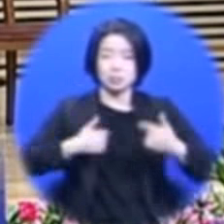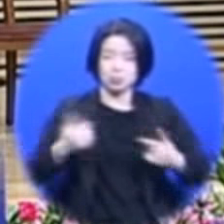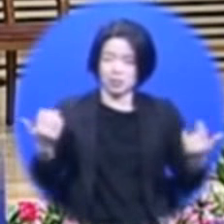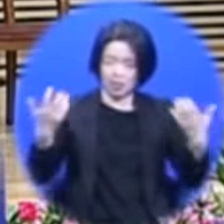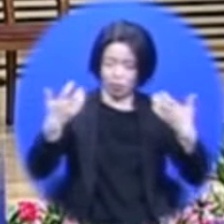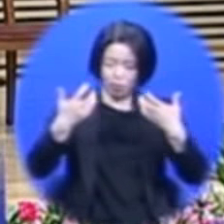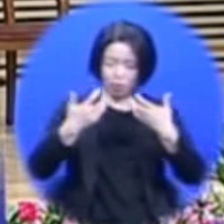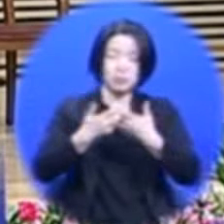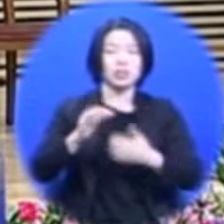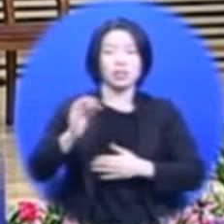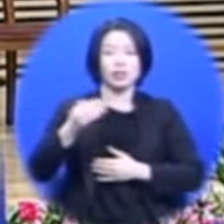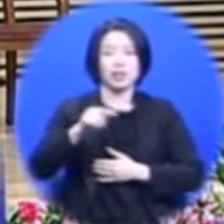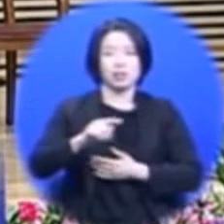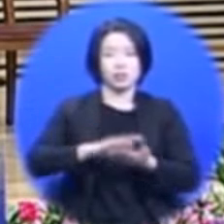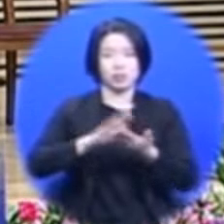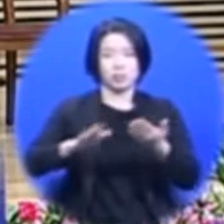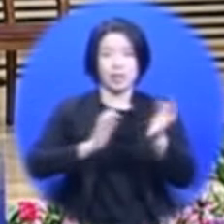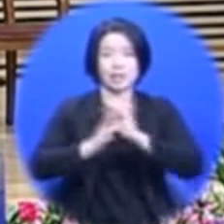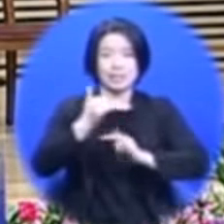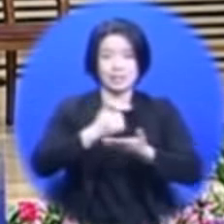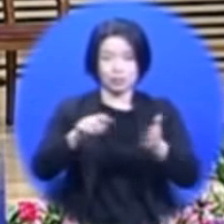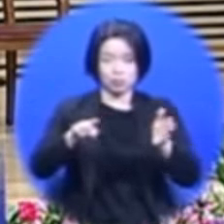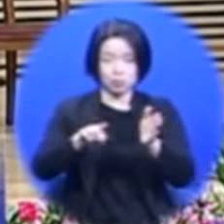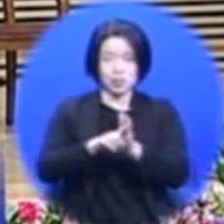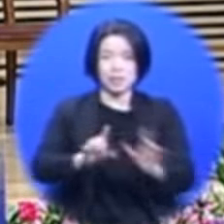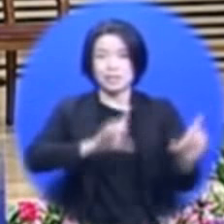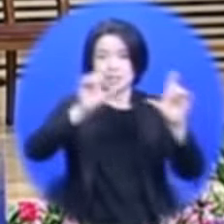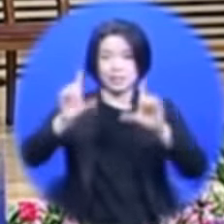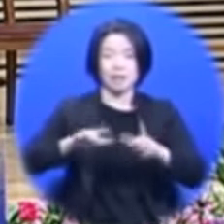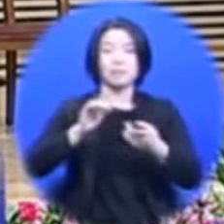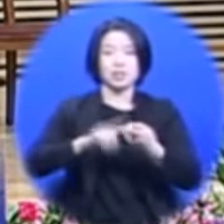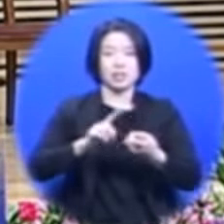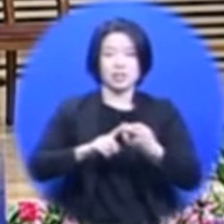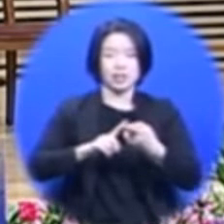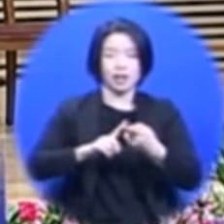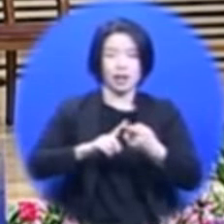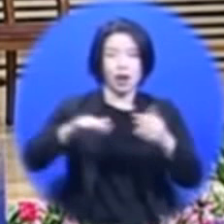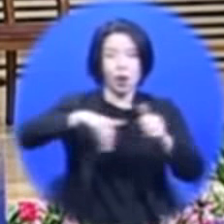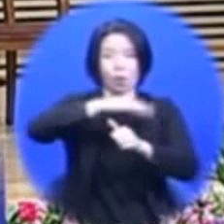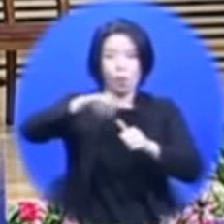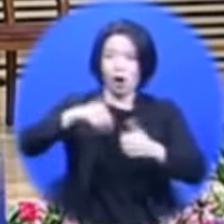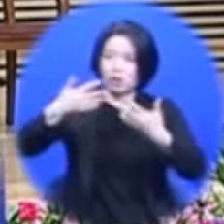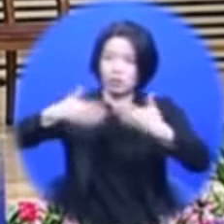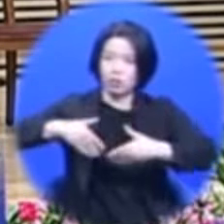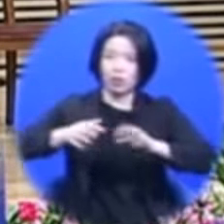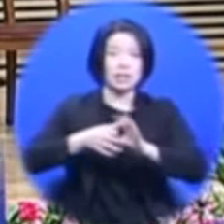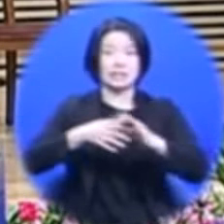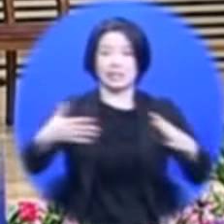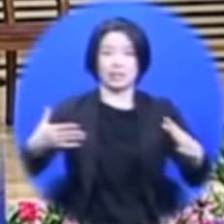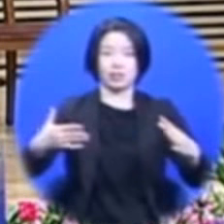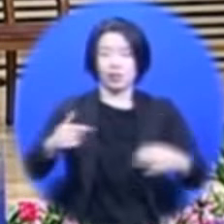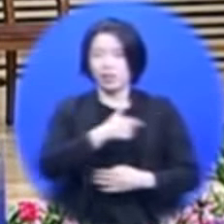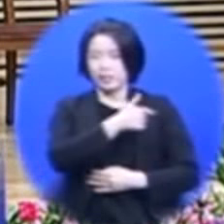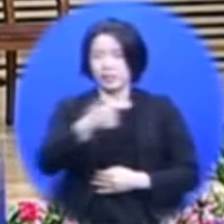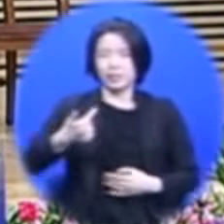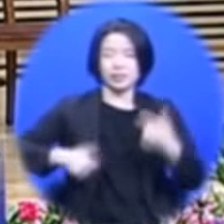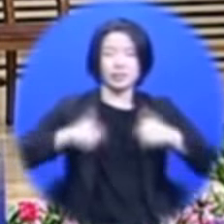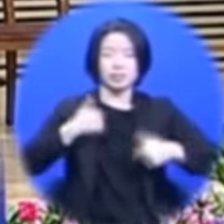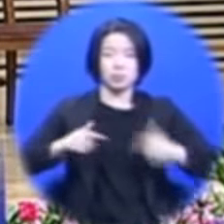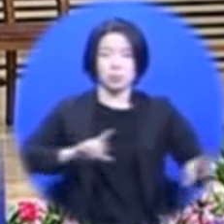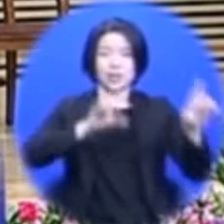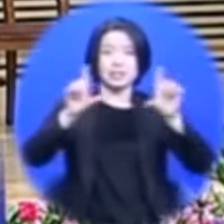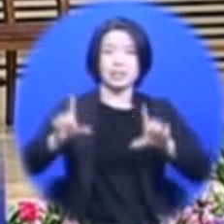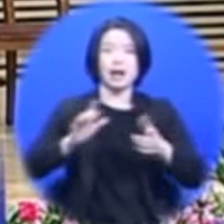넘치게 된다는 겁니다. 예수 믿는 삶 자체가 환경 여건 상관없는 큰 기쁨의